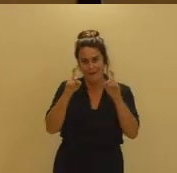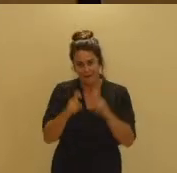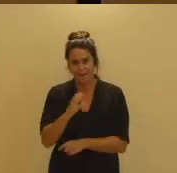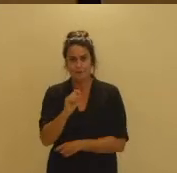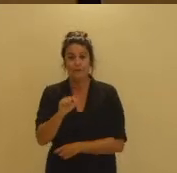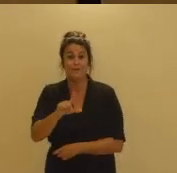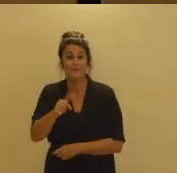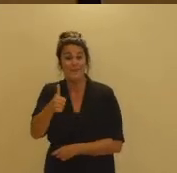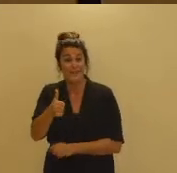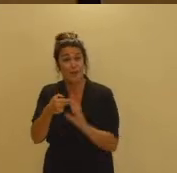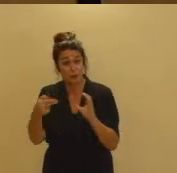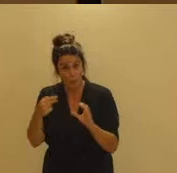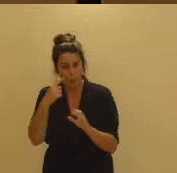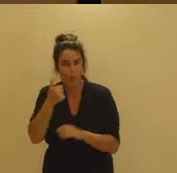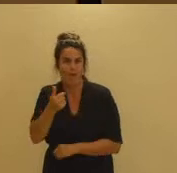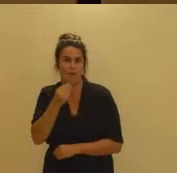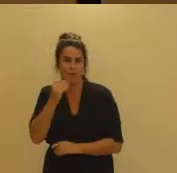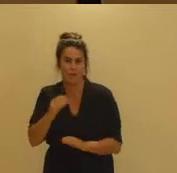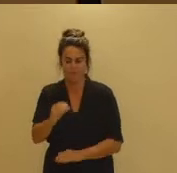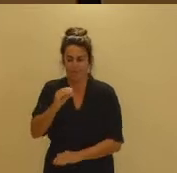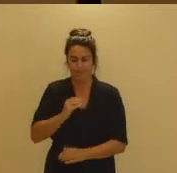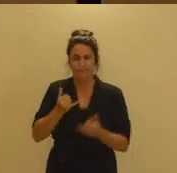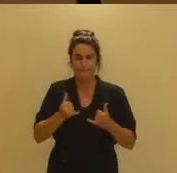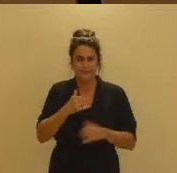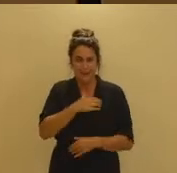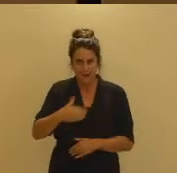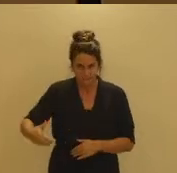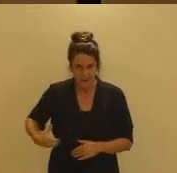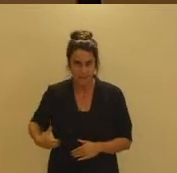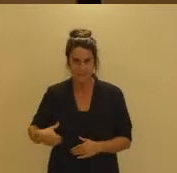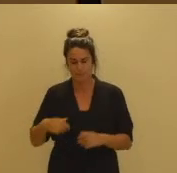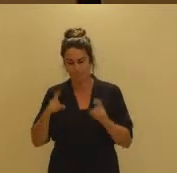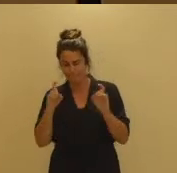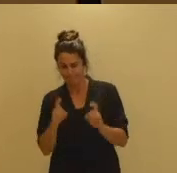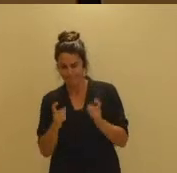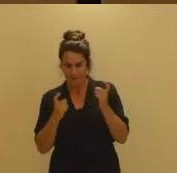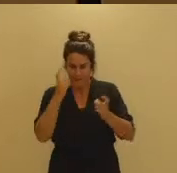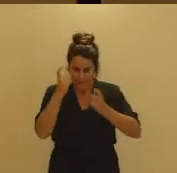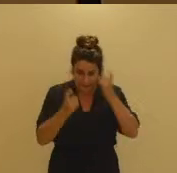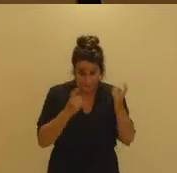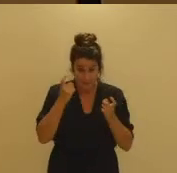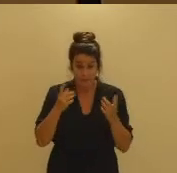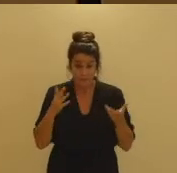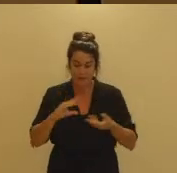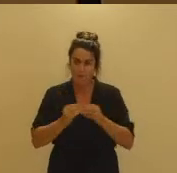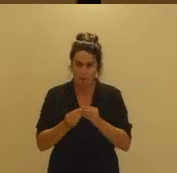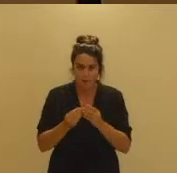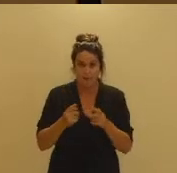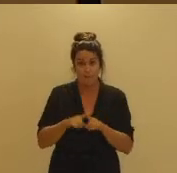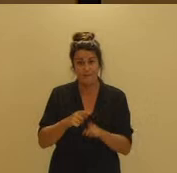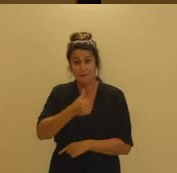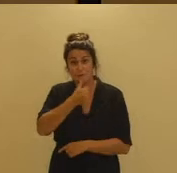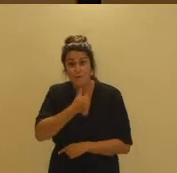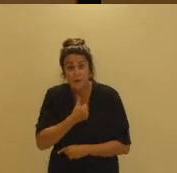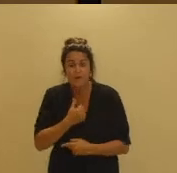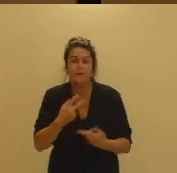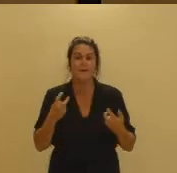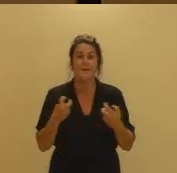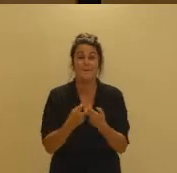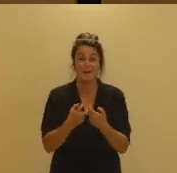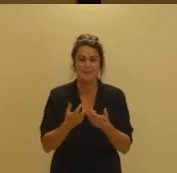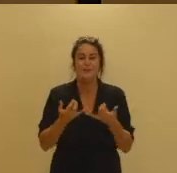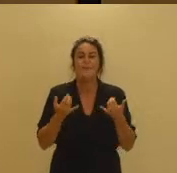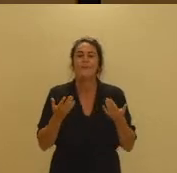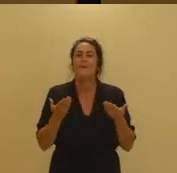Cependant, malgré la réouverture du RIE, les différentes contraintes imposées, notamment les mesures de